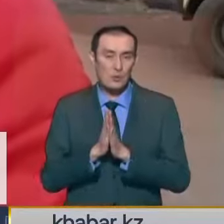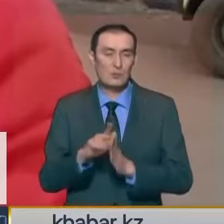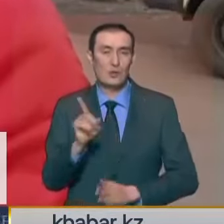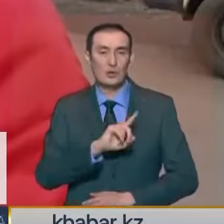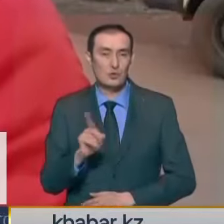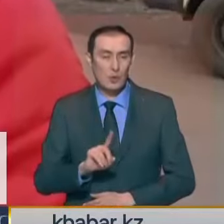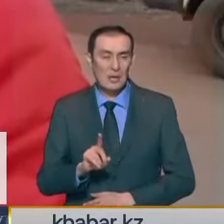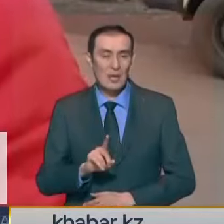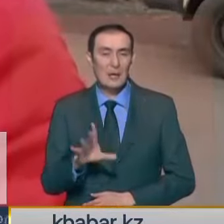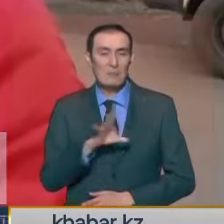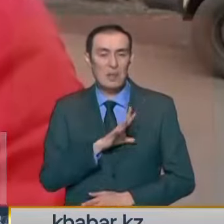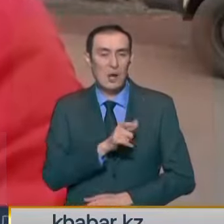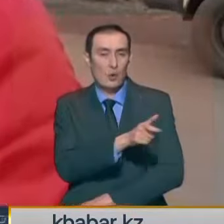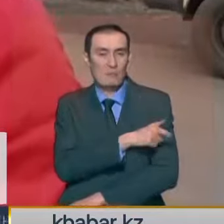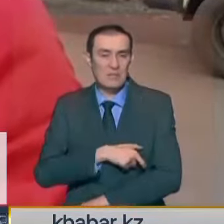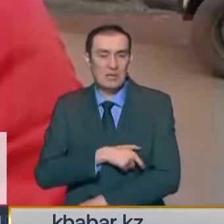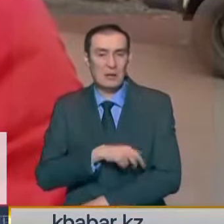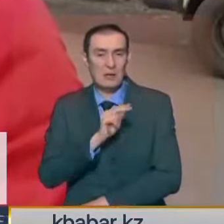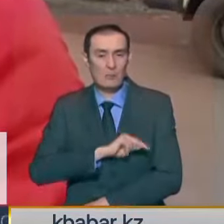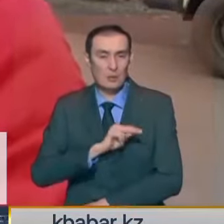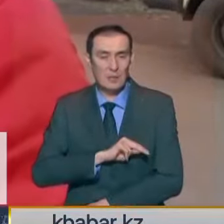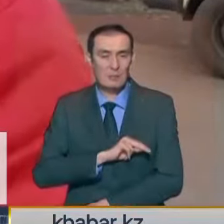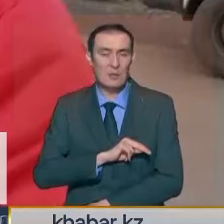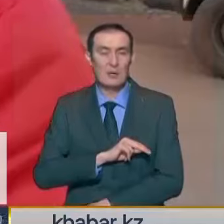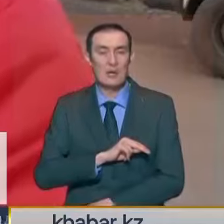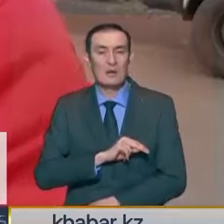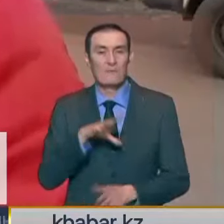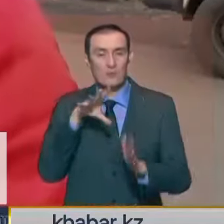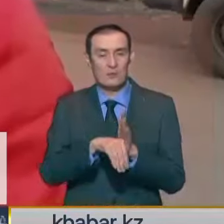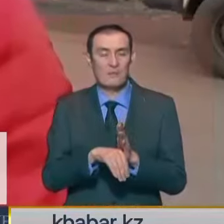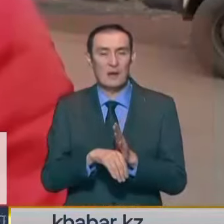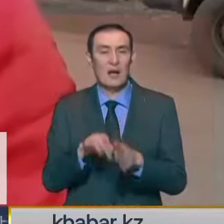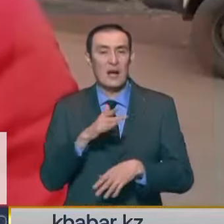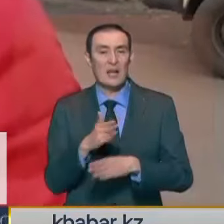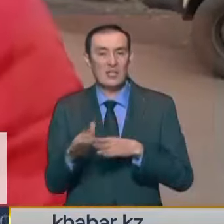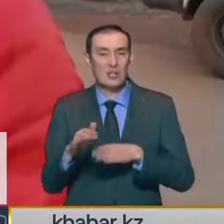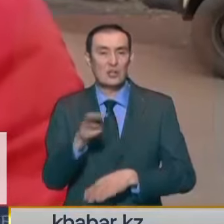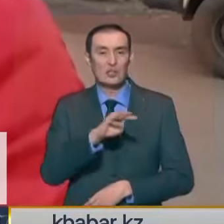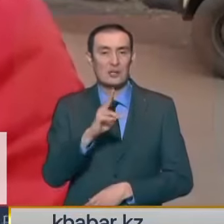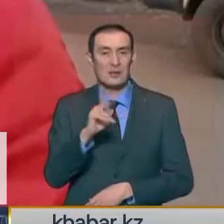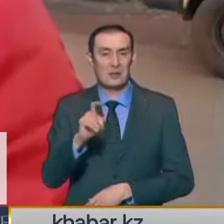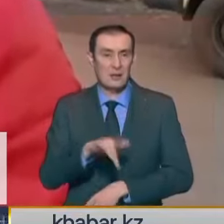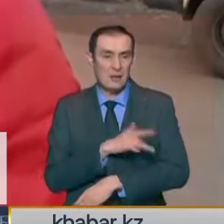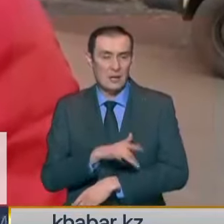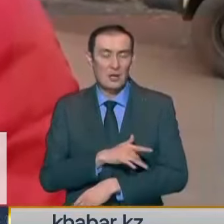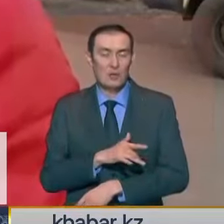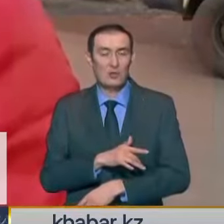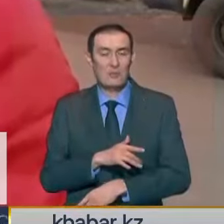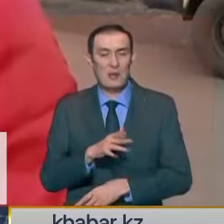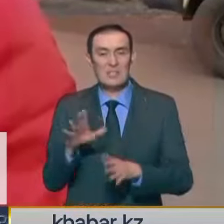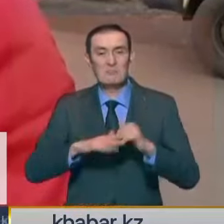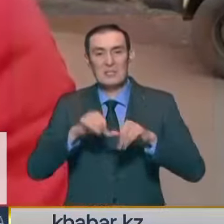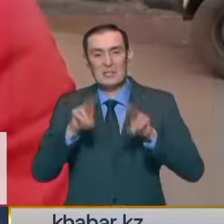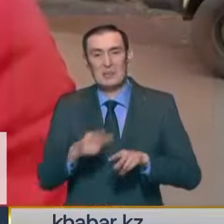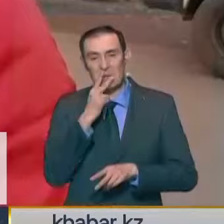чтобы была создана комиссия в составе отдела ЖКХ и отдела севказэнерго чтобы специалисты